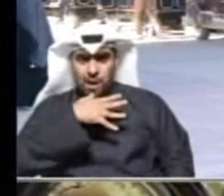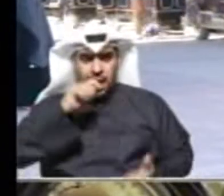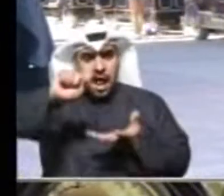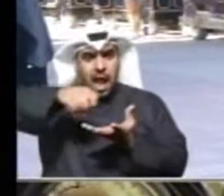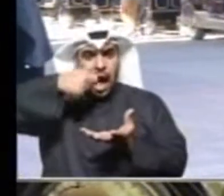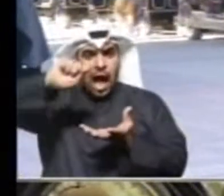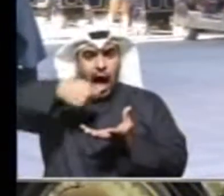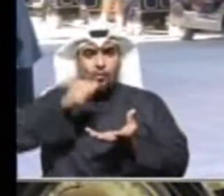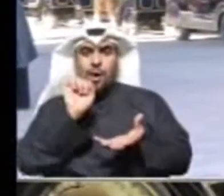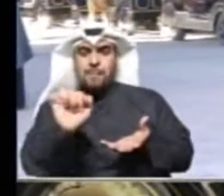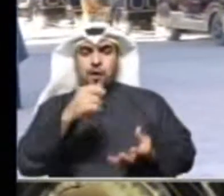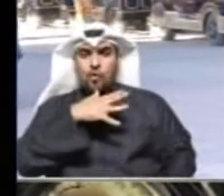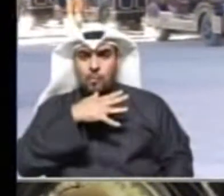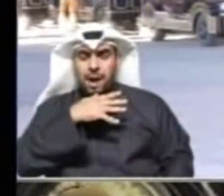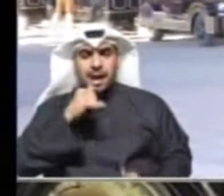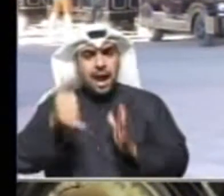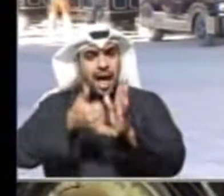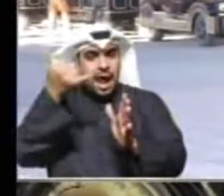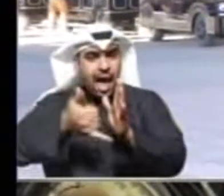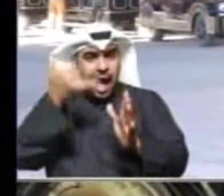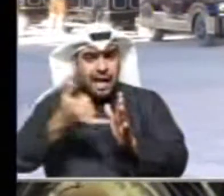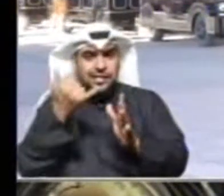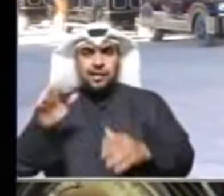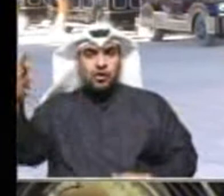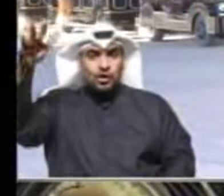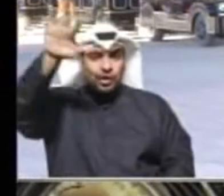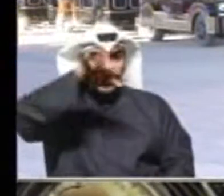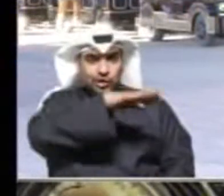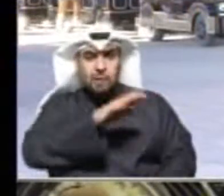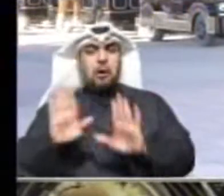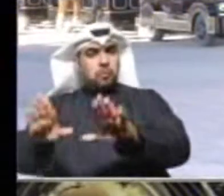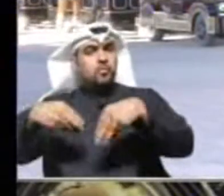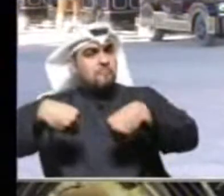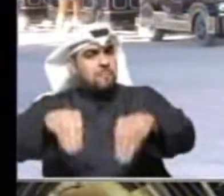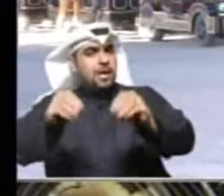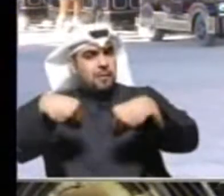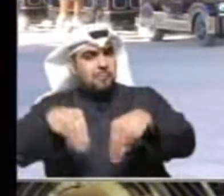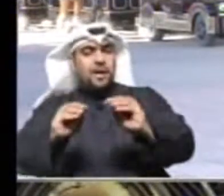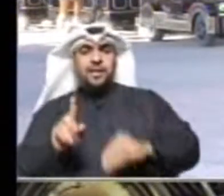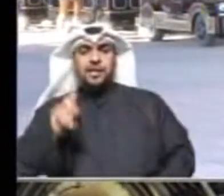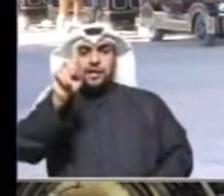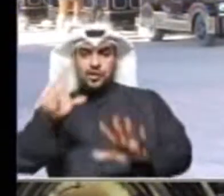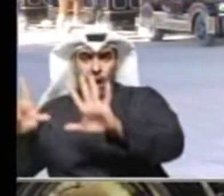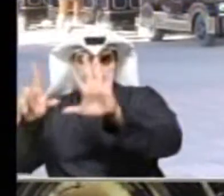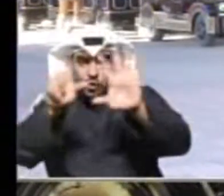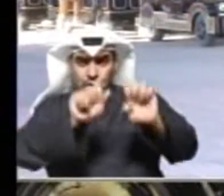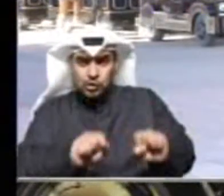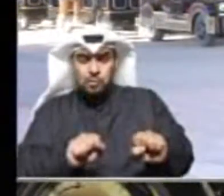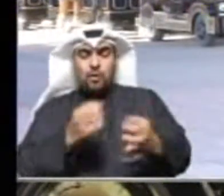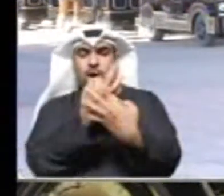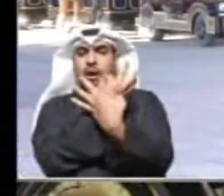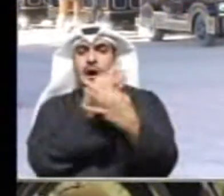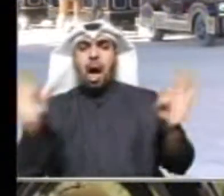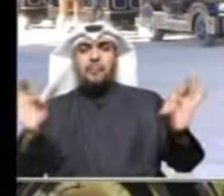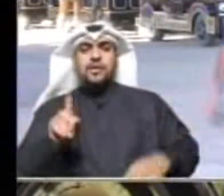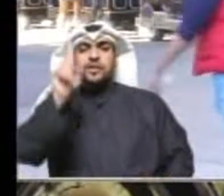العمانية والعسل العماني الجبلي، وان شاء الله اخواننا يعني العمانيين بيكتملوا على الاسبوع الجاي ان شاء الله بيكتمل الجناح من